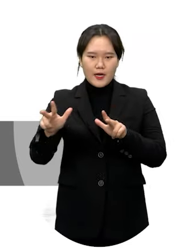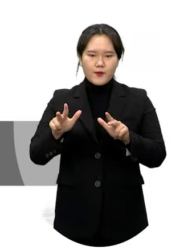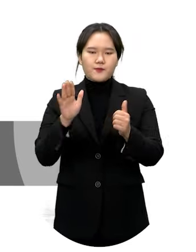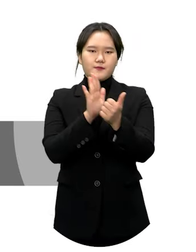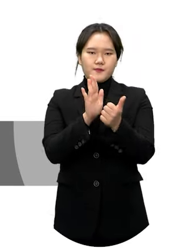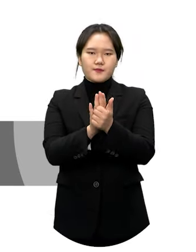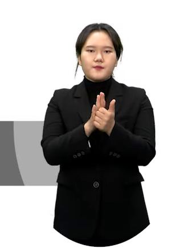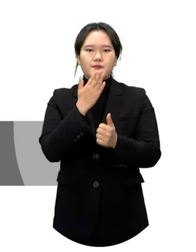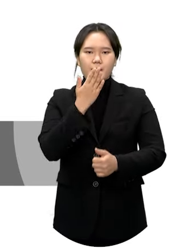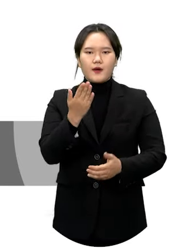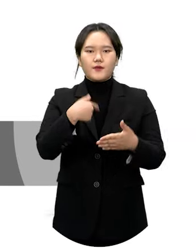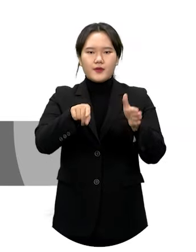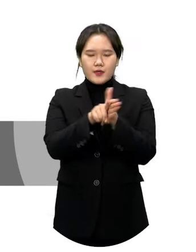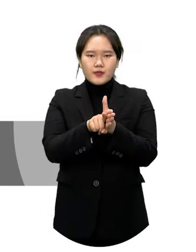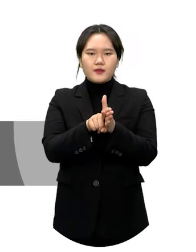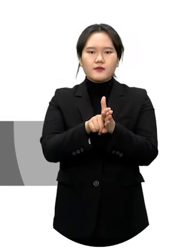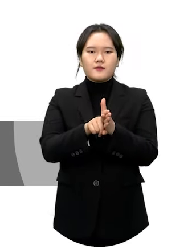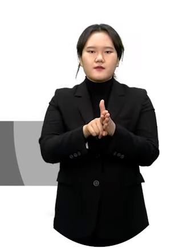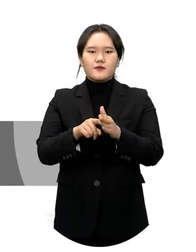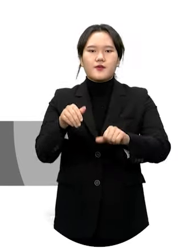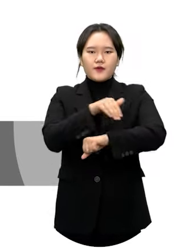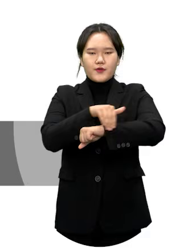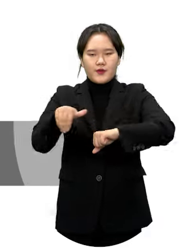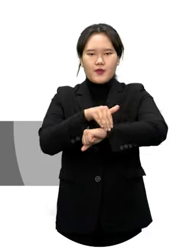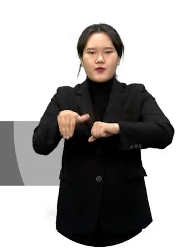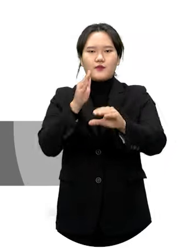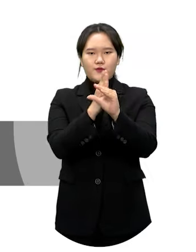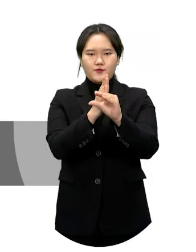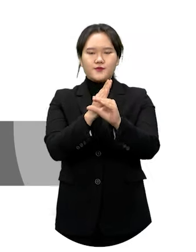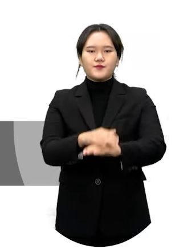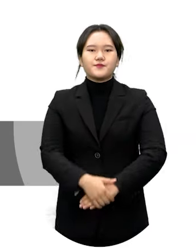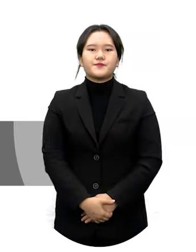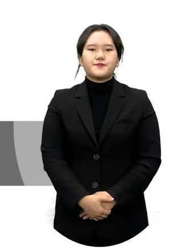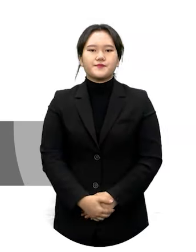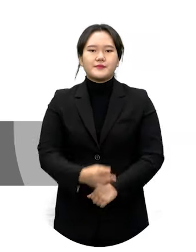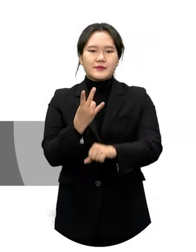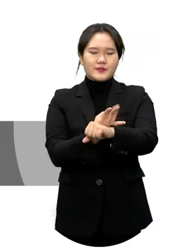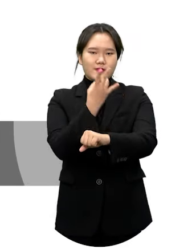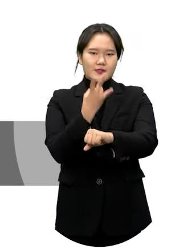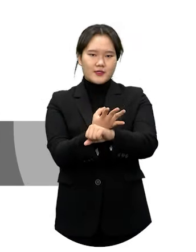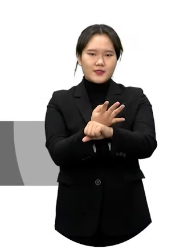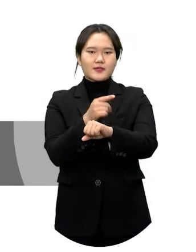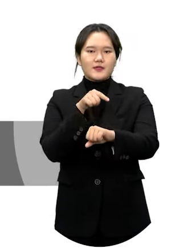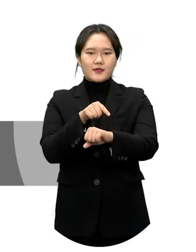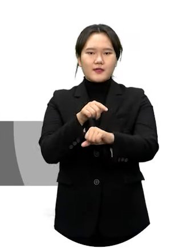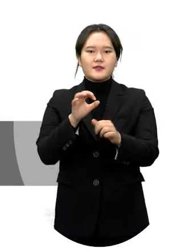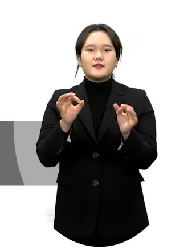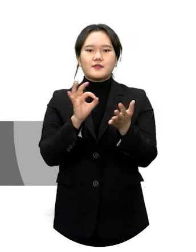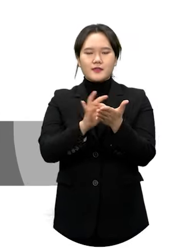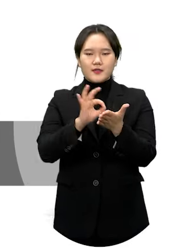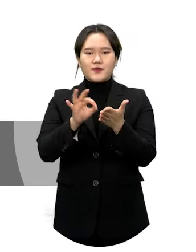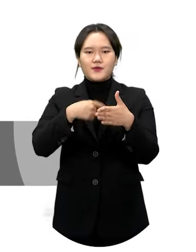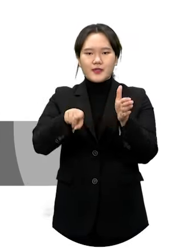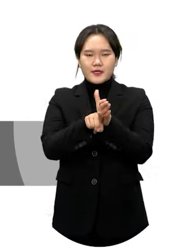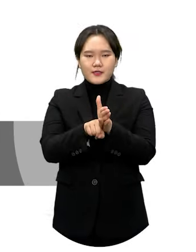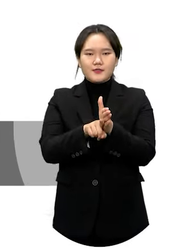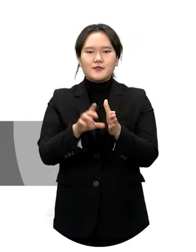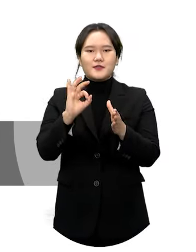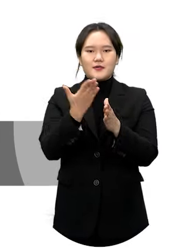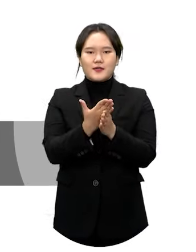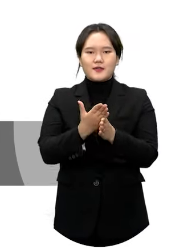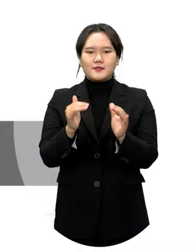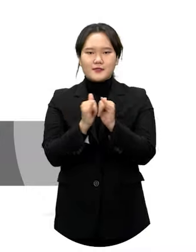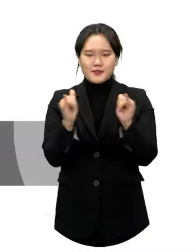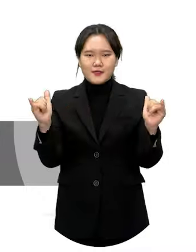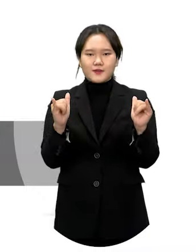대응 체계를 구축하고 시 전역으로 서비스를 확대 보급할 예정입니다. 24시간 작동하는 스마트 AED가